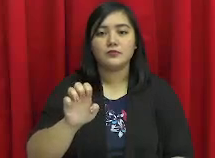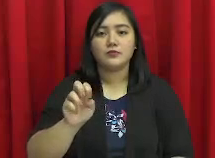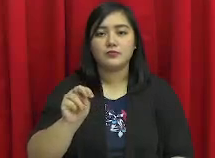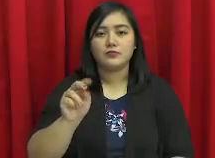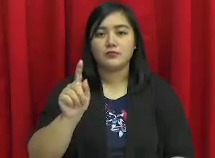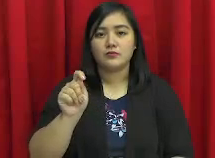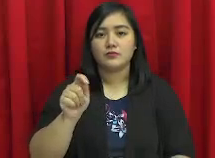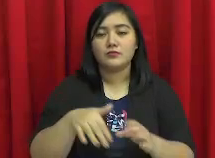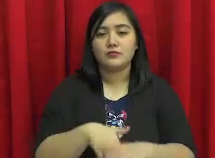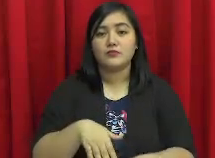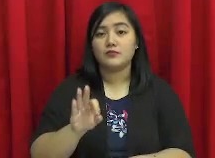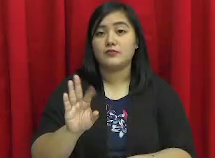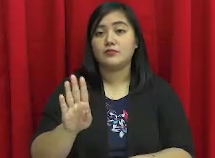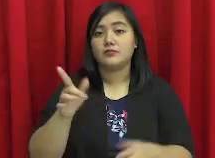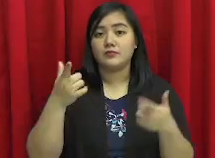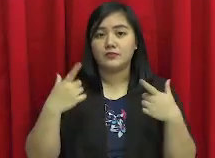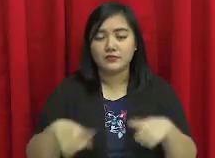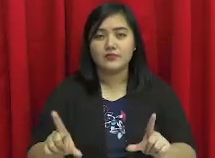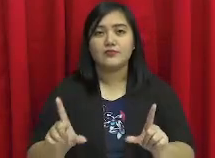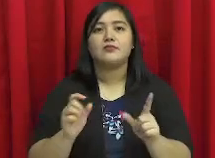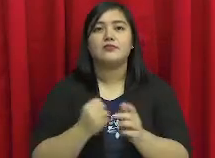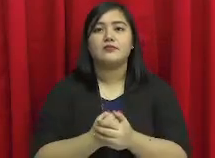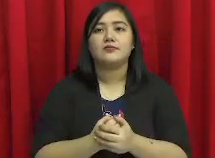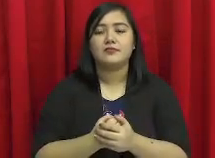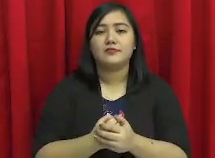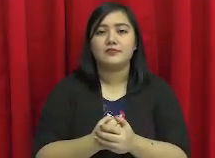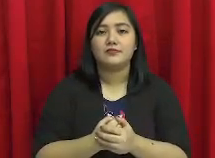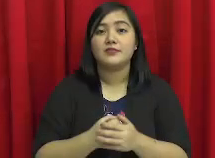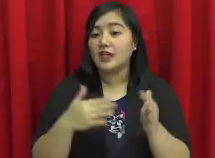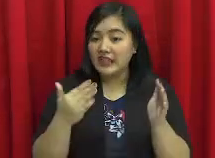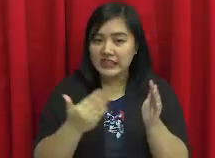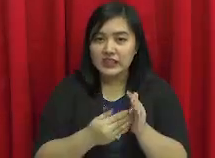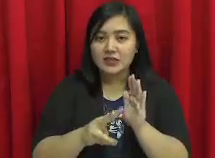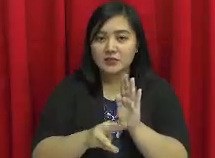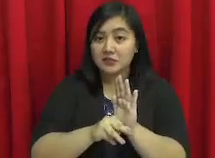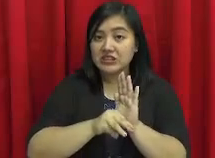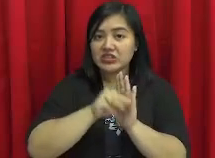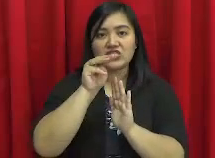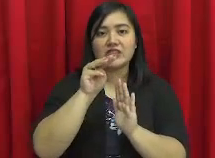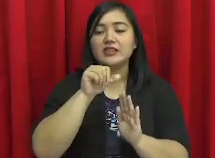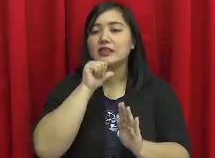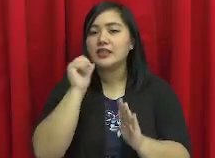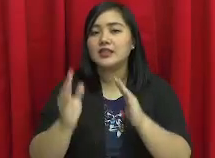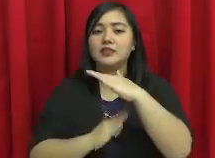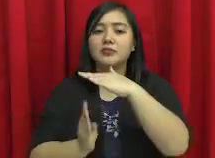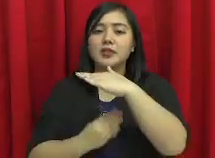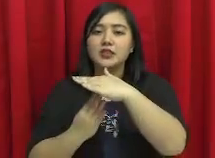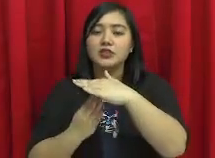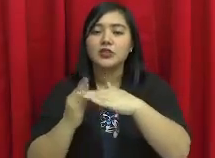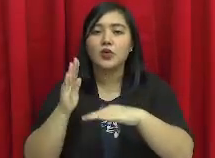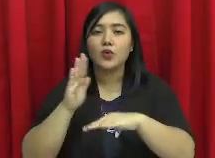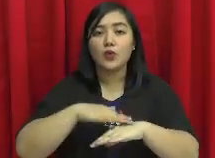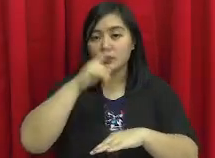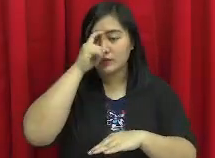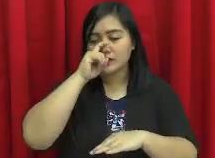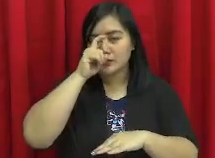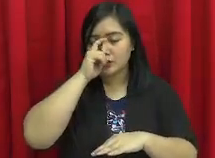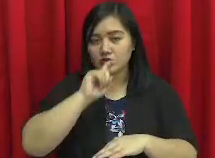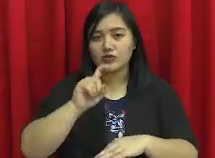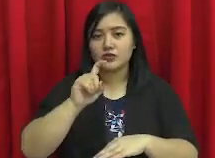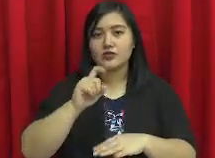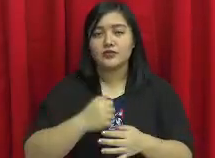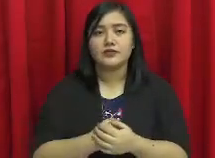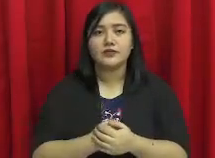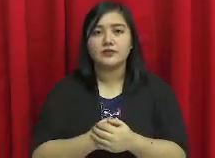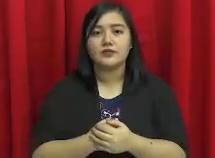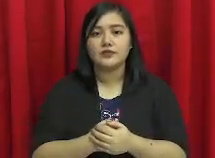Paalala lang, pasegway lang muna ako. Wala sa edad ang maturity natin. Alright? Wala sa spiritual maturity natin. Wala yan sa edad po